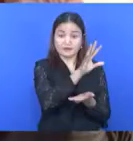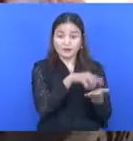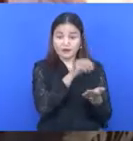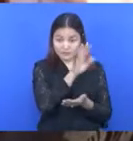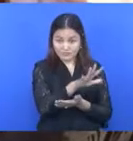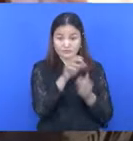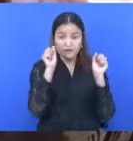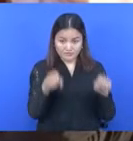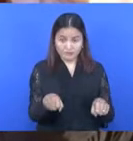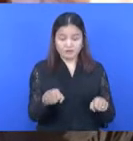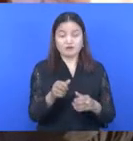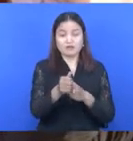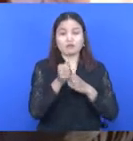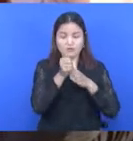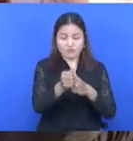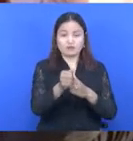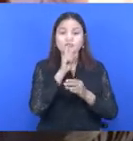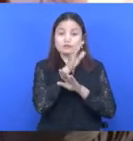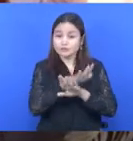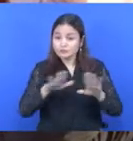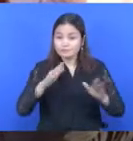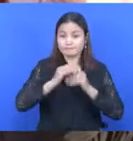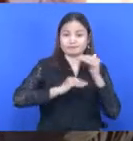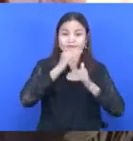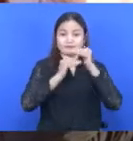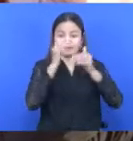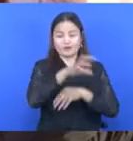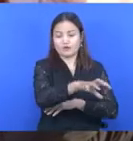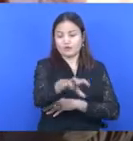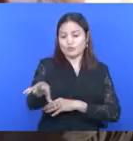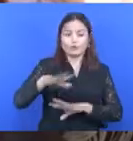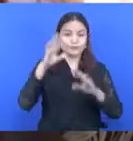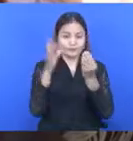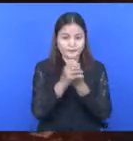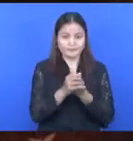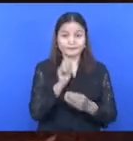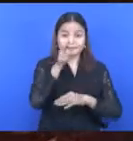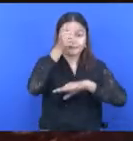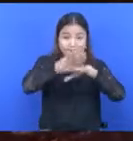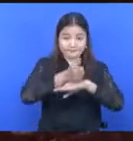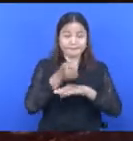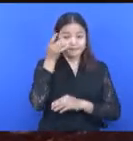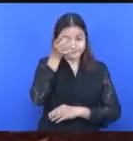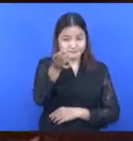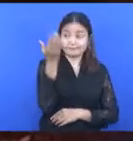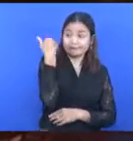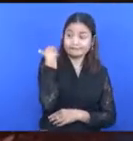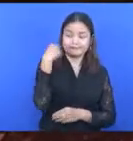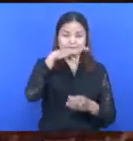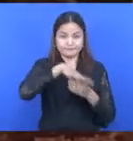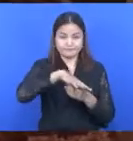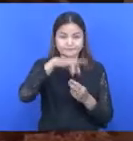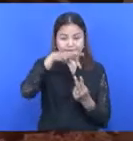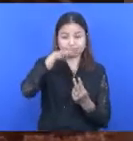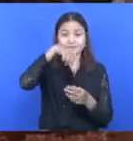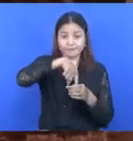ដែលនាំមកនូវសន្តិភាពនិងការអភិវឌ្ឍលើគ្រប់វិស័យអាដាមអបានាយករដ្ឋមន្ត្រីបានបន្តថាការបោះឆ្នោតកន្លងមកនេះគឺជាការបោះឆ្នោតមួ